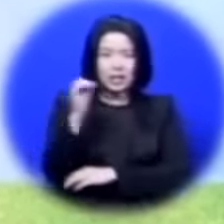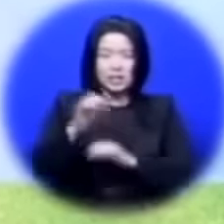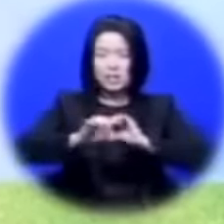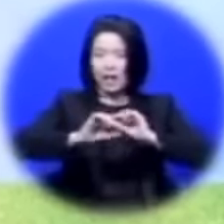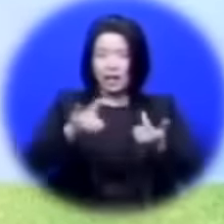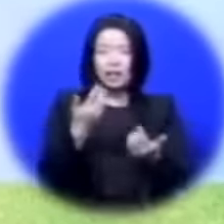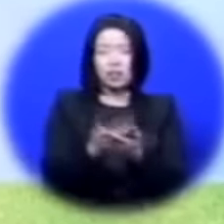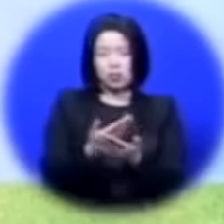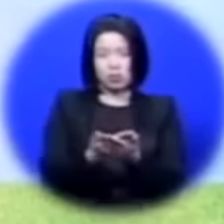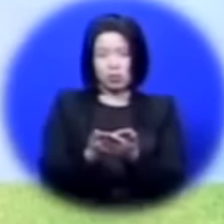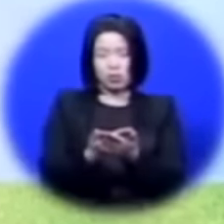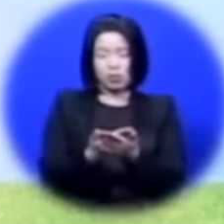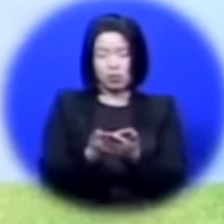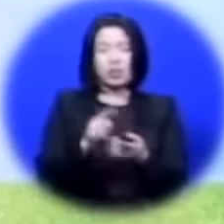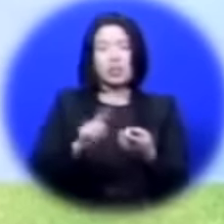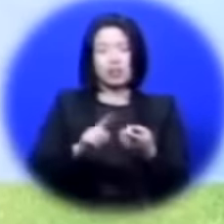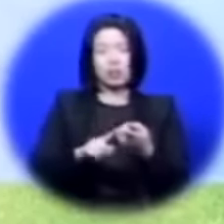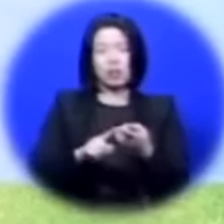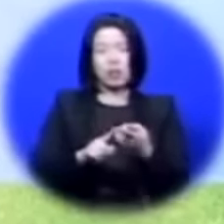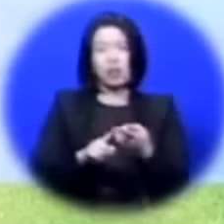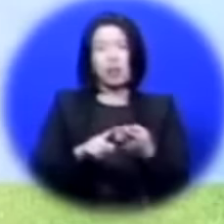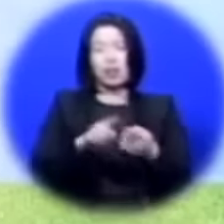해주십시오라고 하나님께